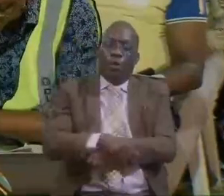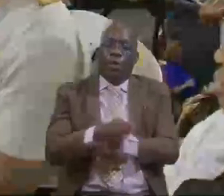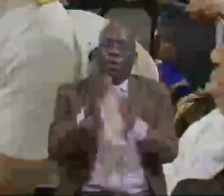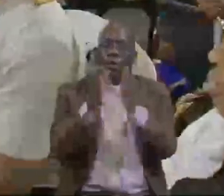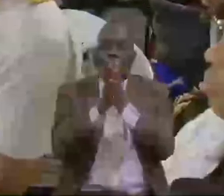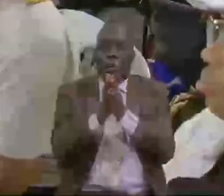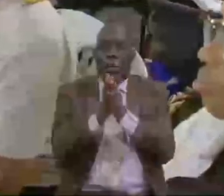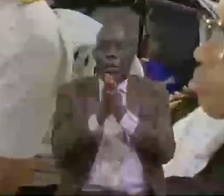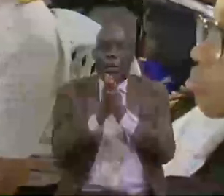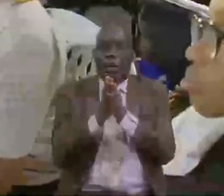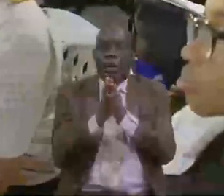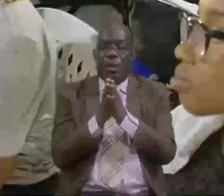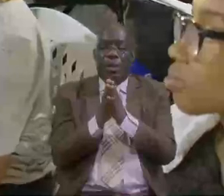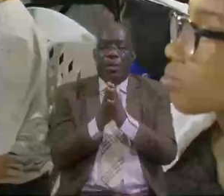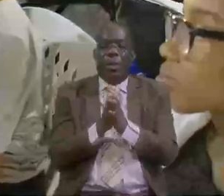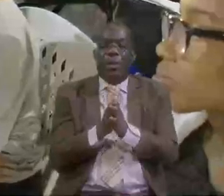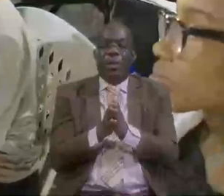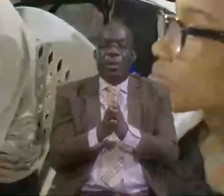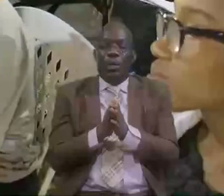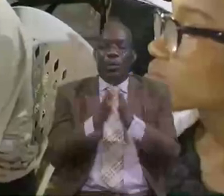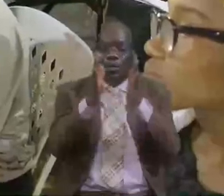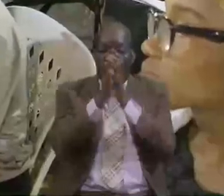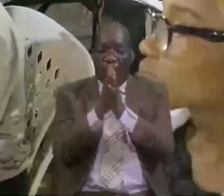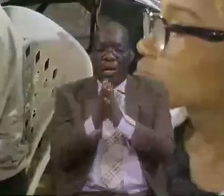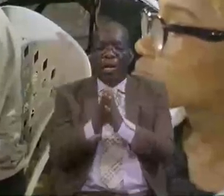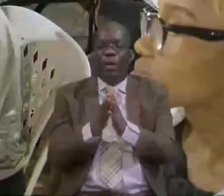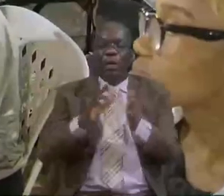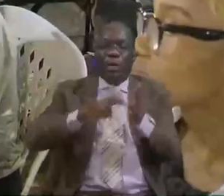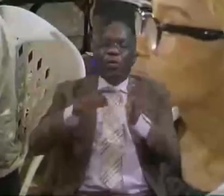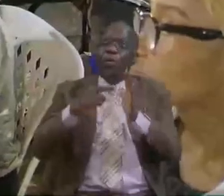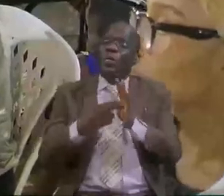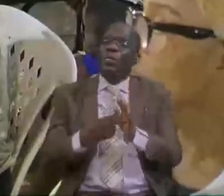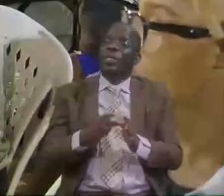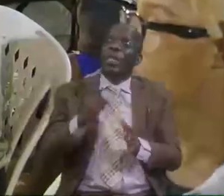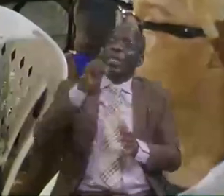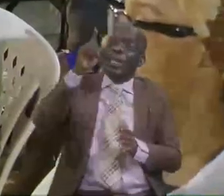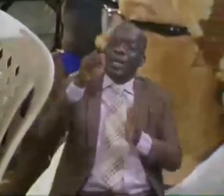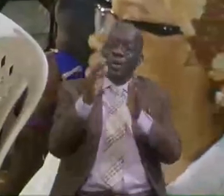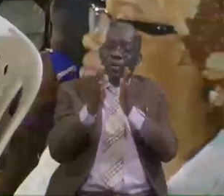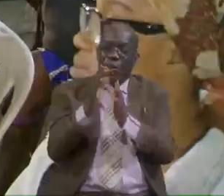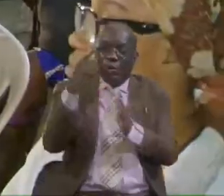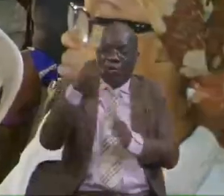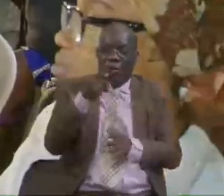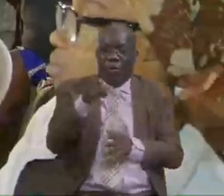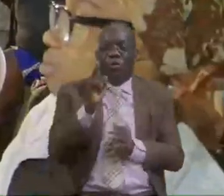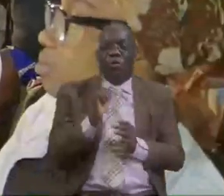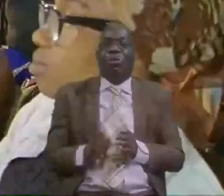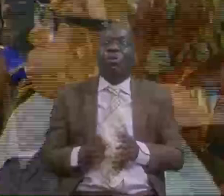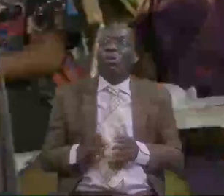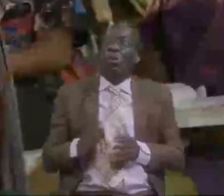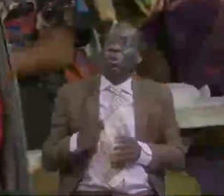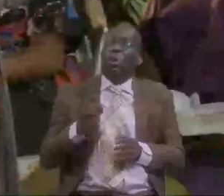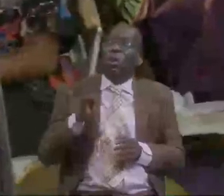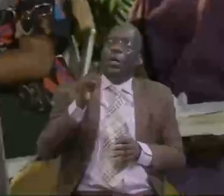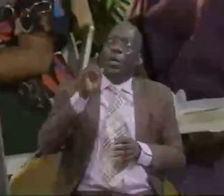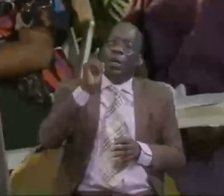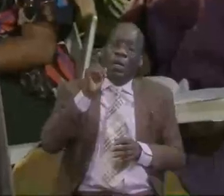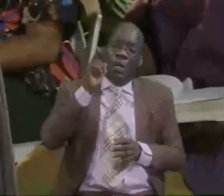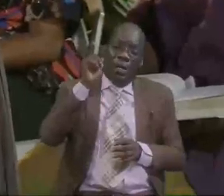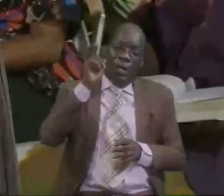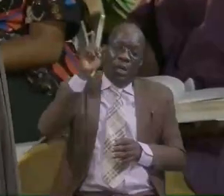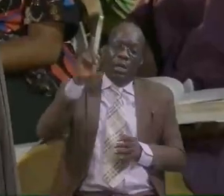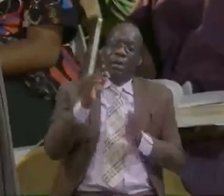L'intercession prévalente, prédominante, l'intercession veut dire qu'il prie pour toi. Il a prié par le